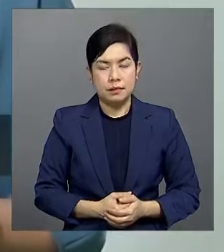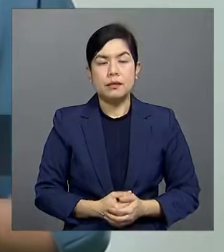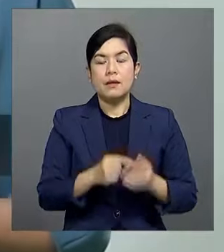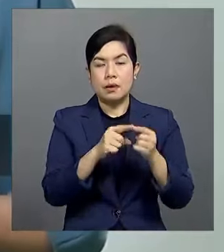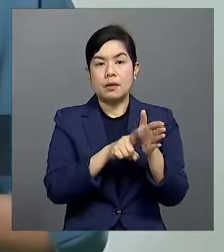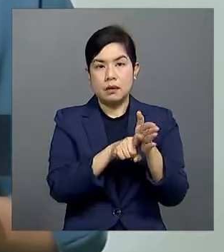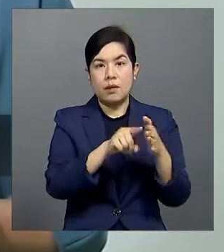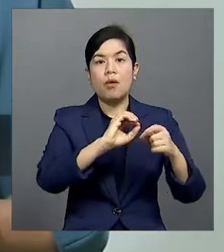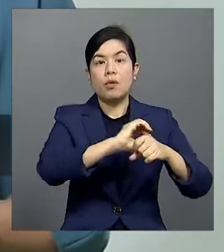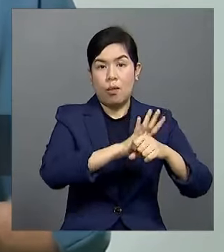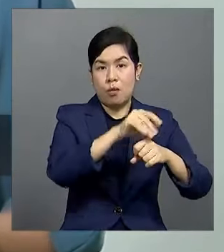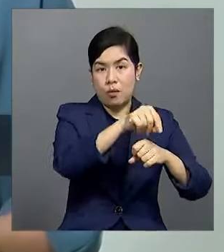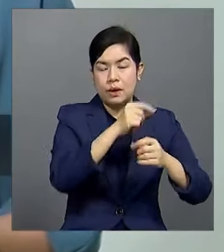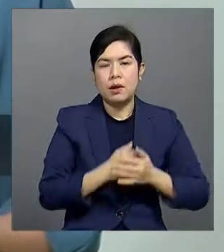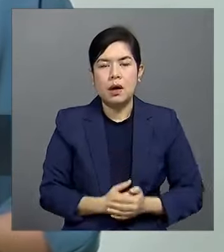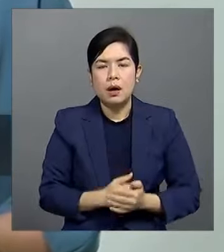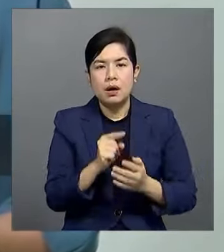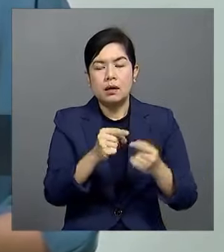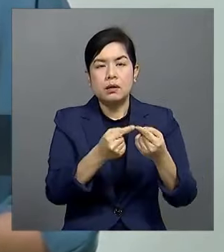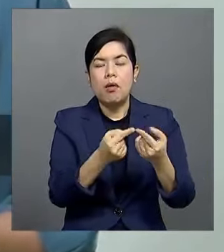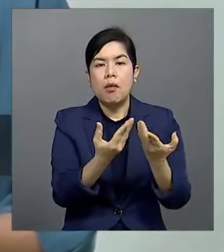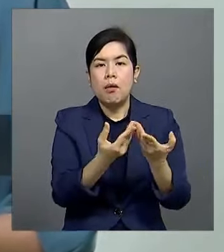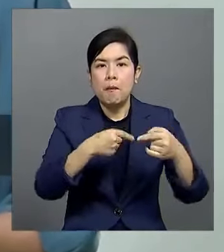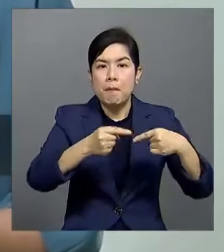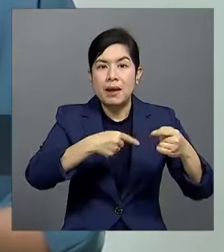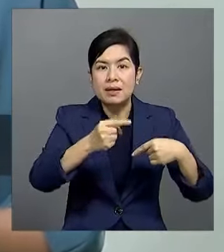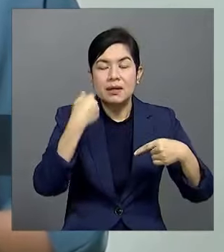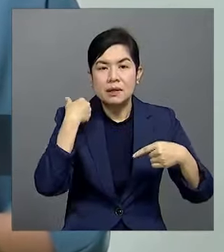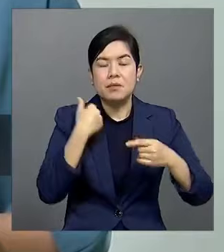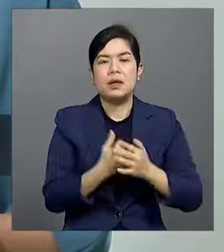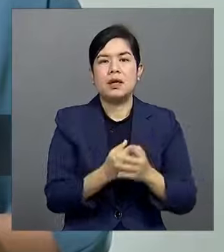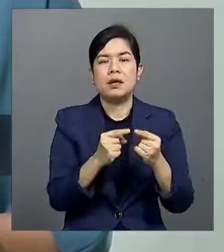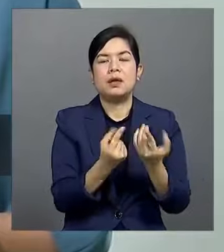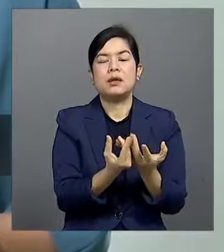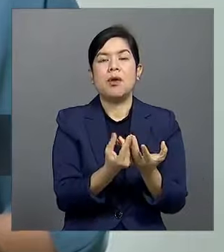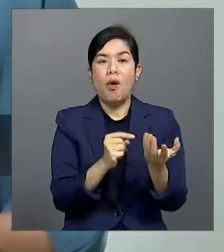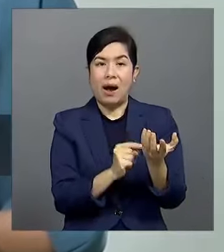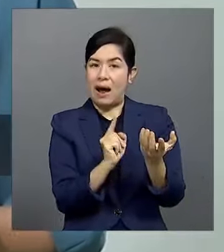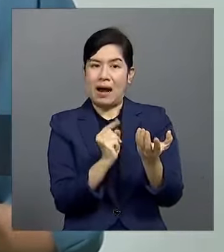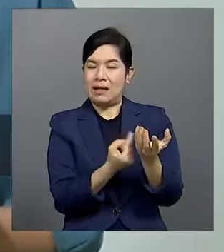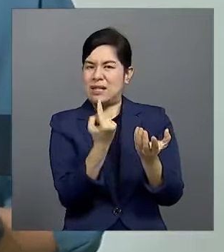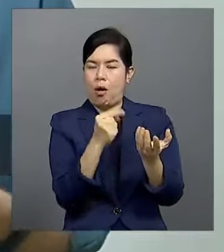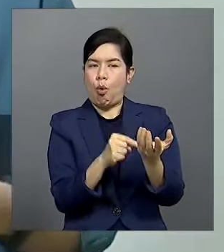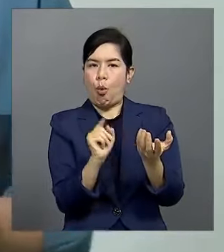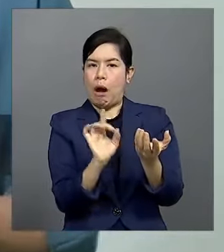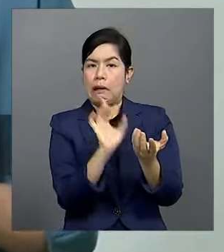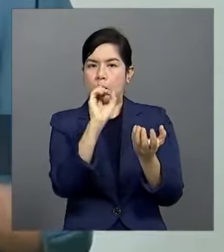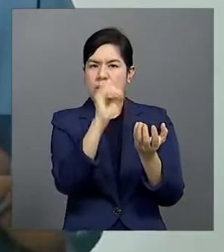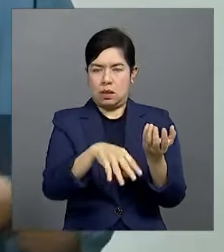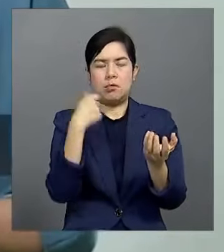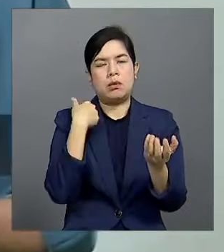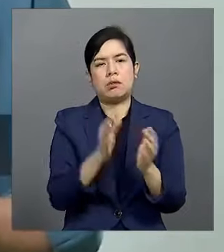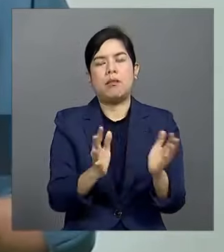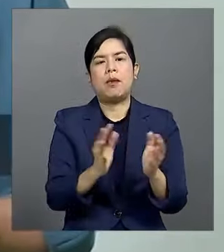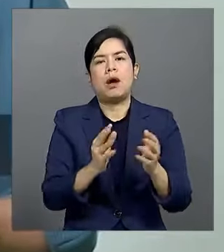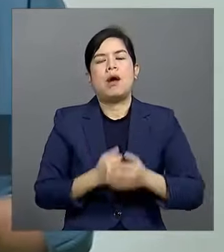การจำปริมาณการใช้พลาสติกแบบครั้งเดียวทิ้งเพิ่มสูงขึ้นโดยทั่วไปเราคิดว่าการใช้ครั้งเดียว